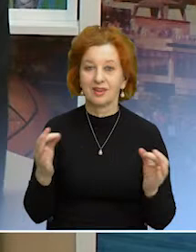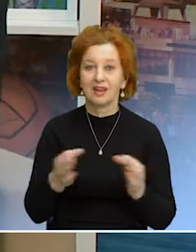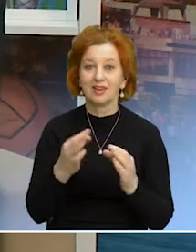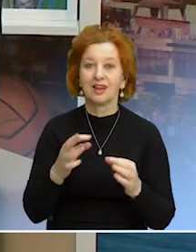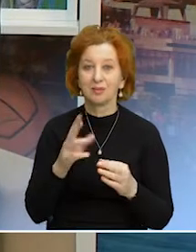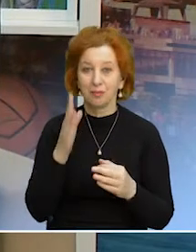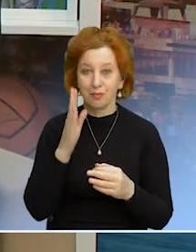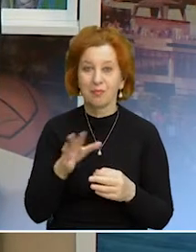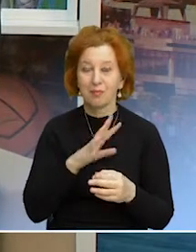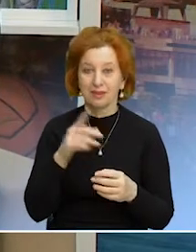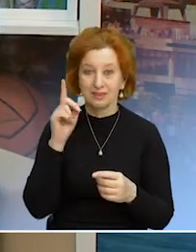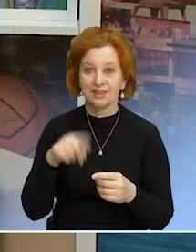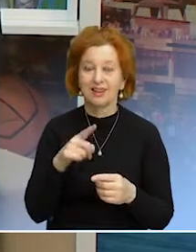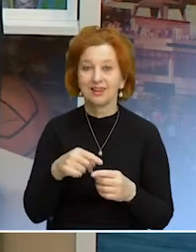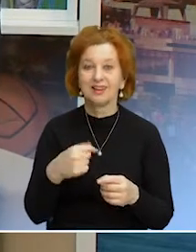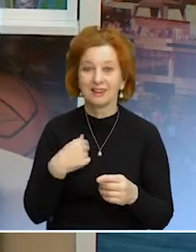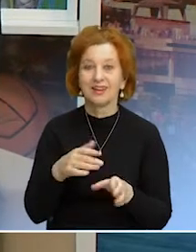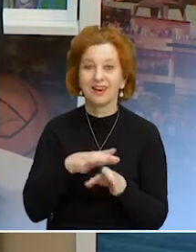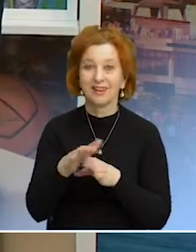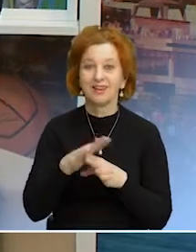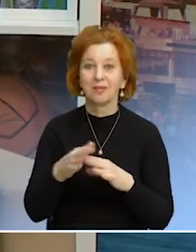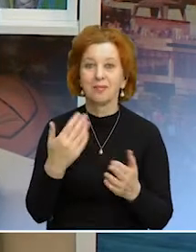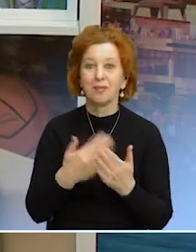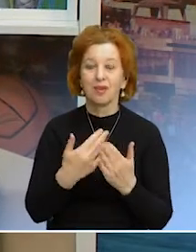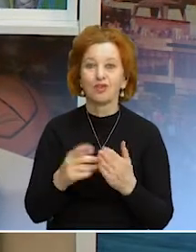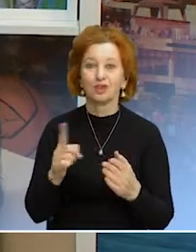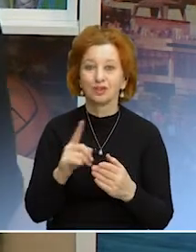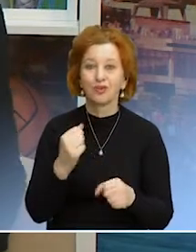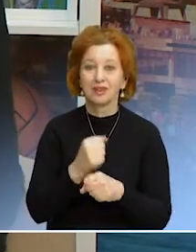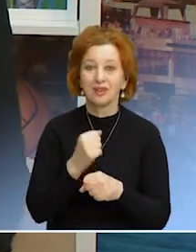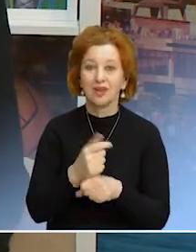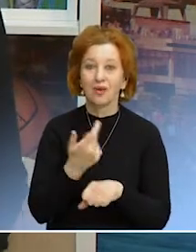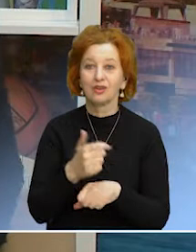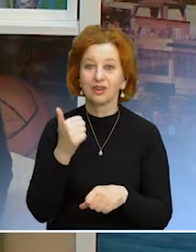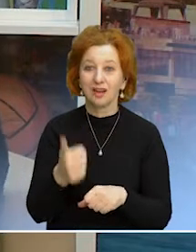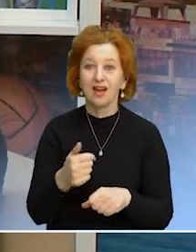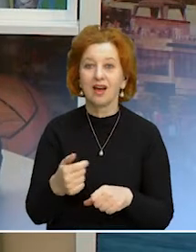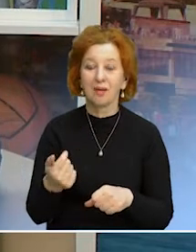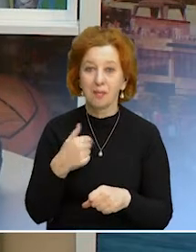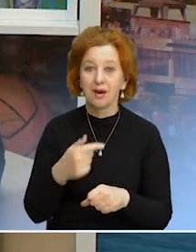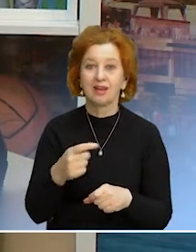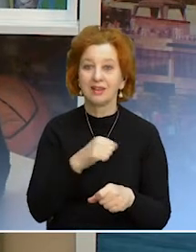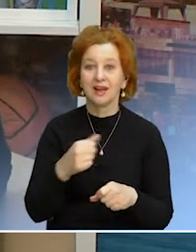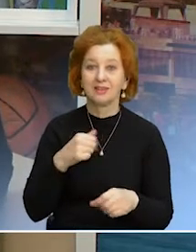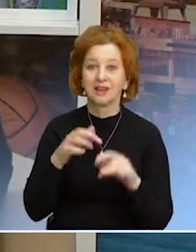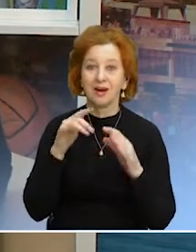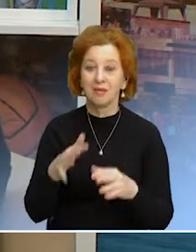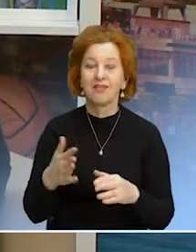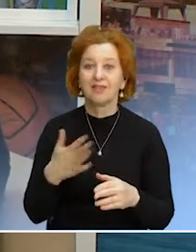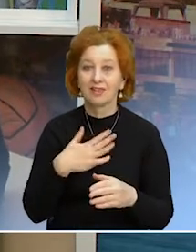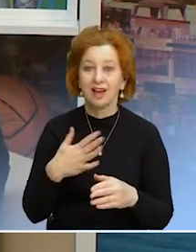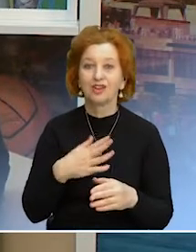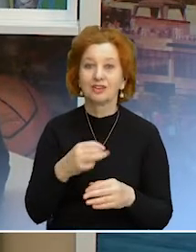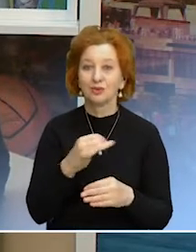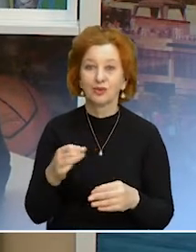Ты когда-нибудь бы смог вот это повторить? Нет, просто для человека, который только что делал бёрпи, это очень хорошо выглядит. Мы тут, друзья, на самом деле, конечно же, в